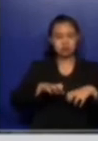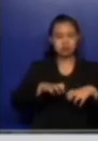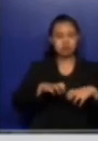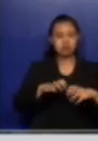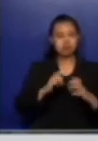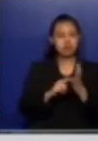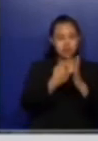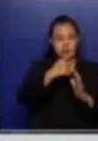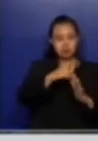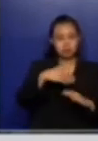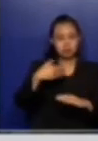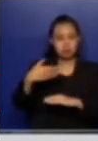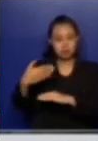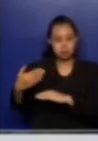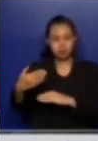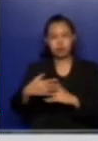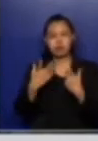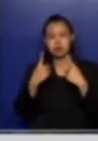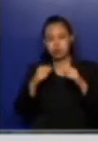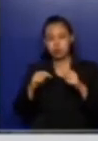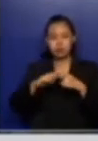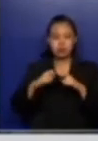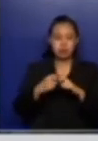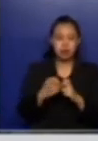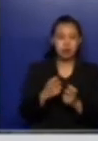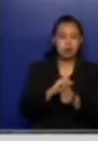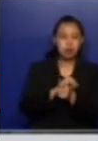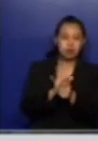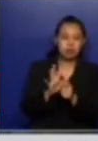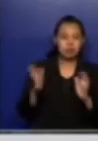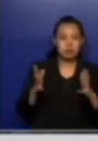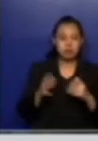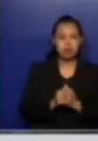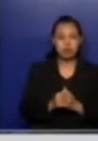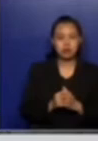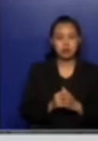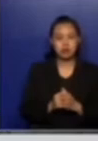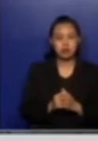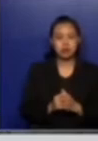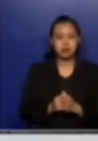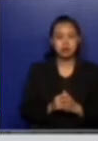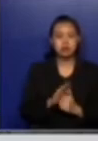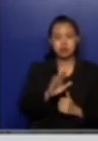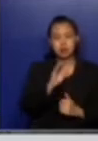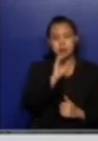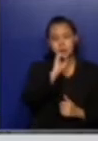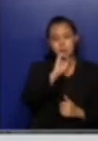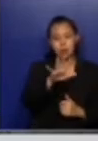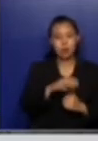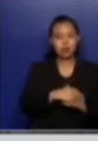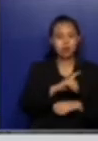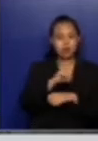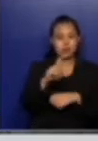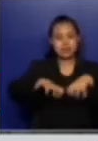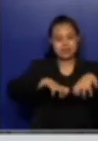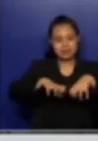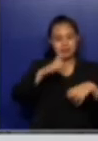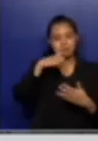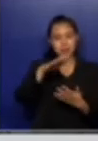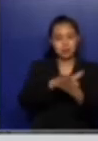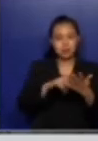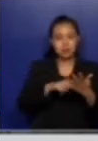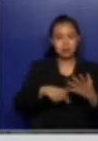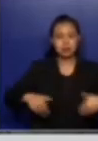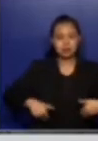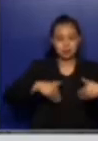ควิดเลยไหนว่าท่านบอกว่าวันนี้นะครับต้องบริหารประเทศแบบเป็นนอร์มอลล่ะครับนิวนอร์มอลนะครับเป็นยังไงครับ